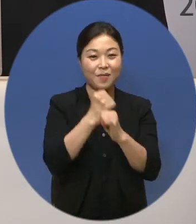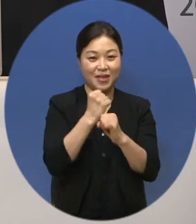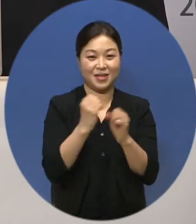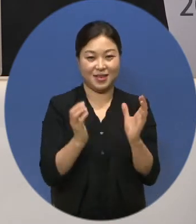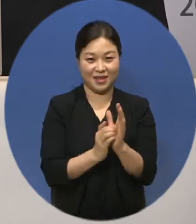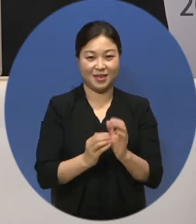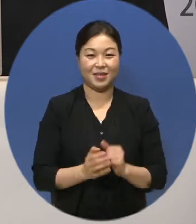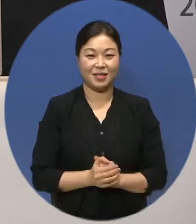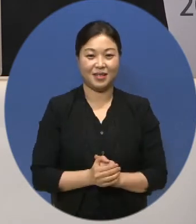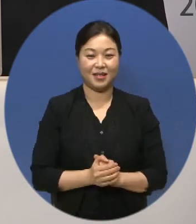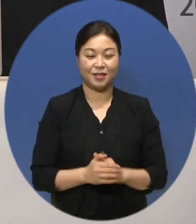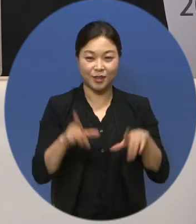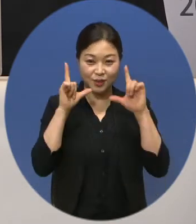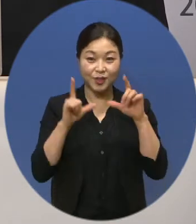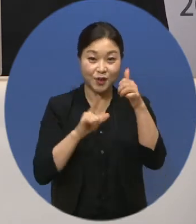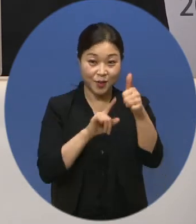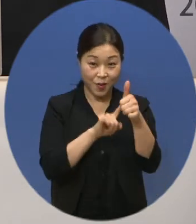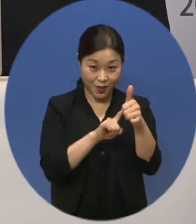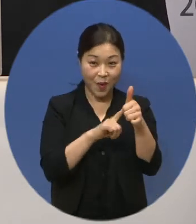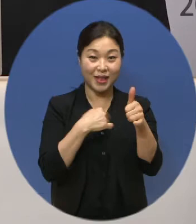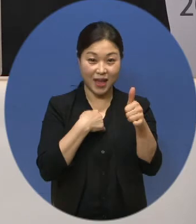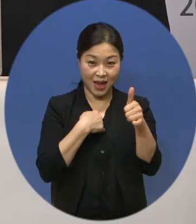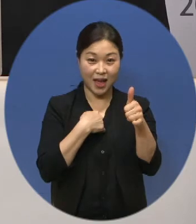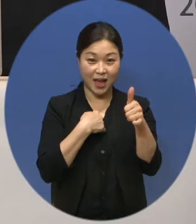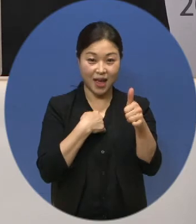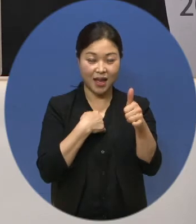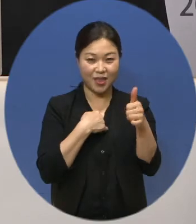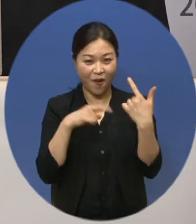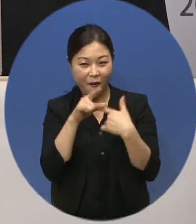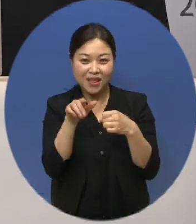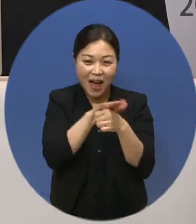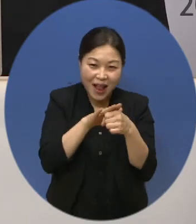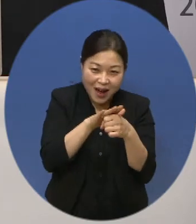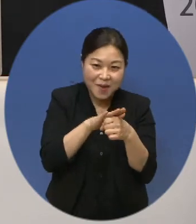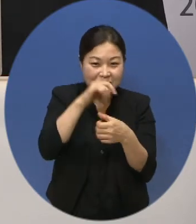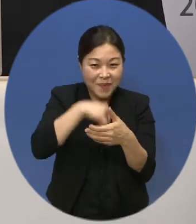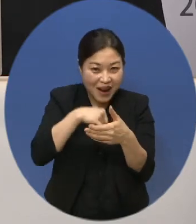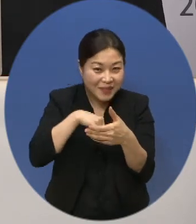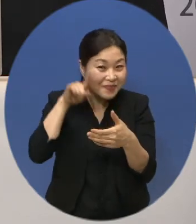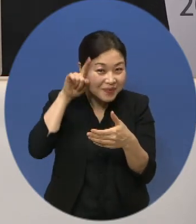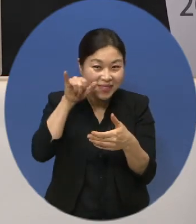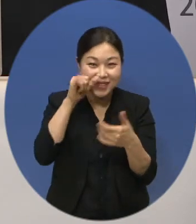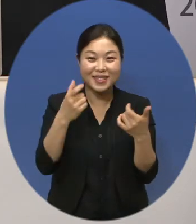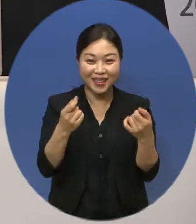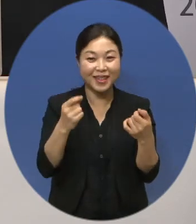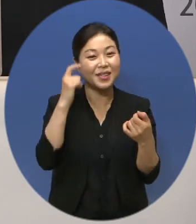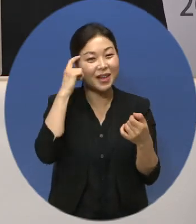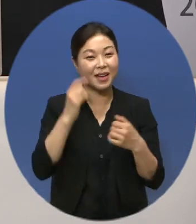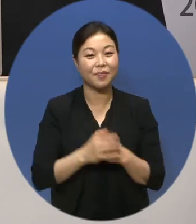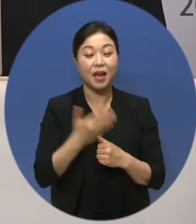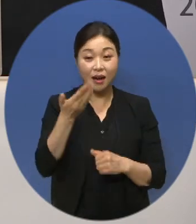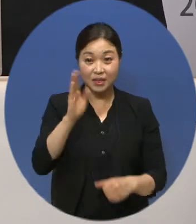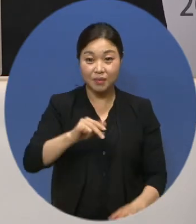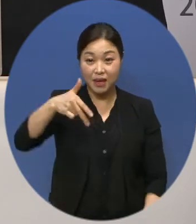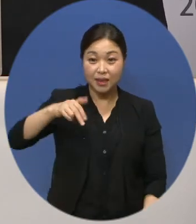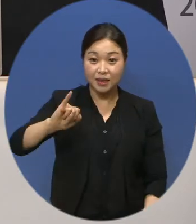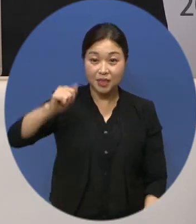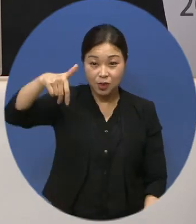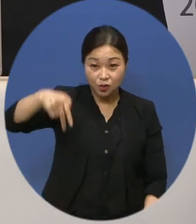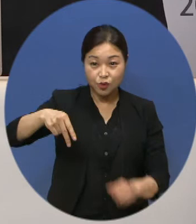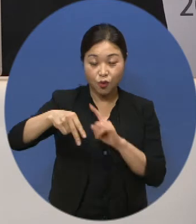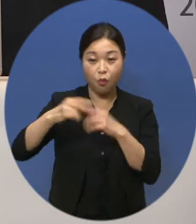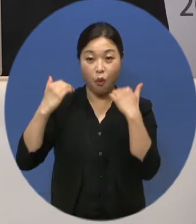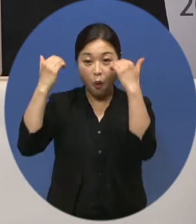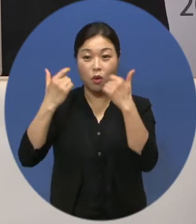아무래도 주인공이고 제가 조금 더 애정을 쏟았던 게 아닌가라는 생각을 해요. 하지만 지구도 굉장히 성숙하죠.